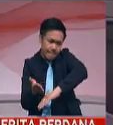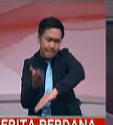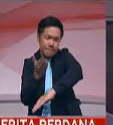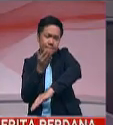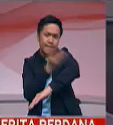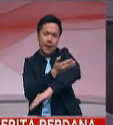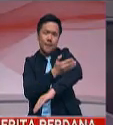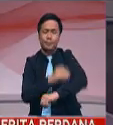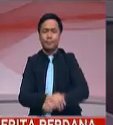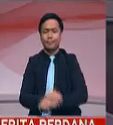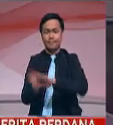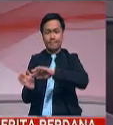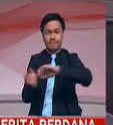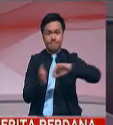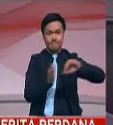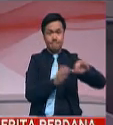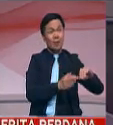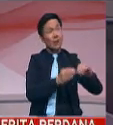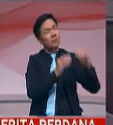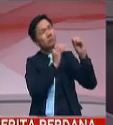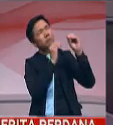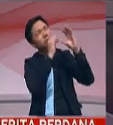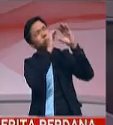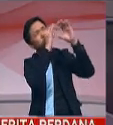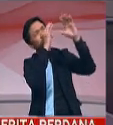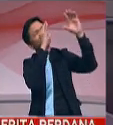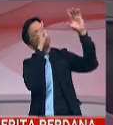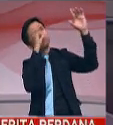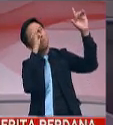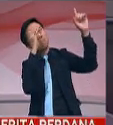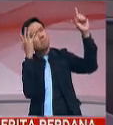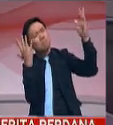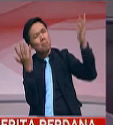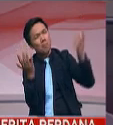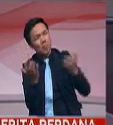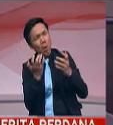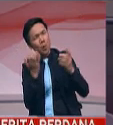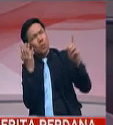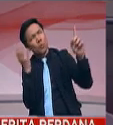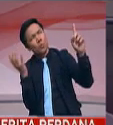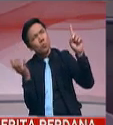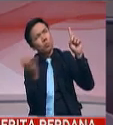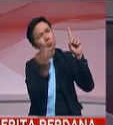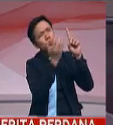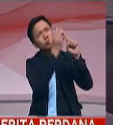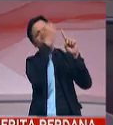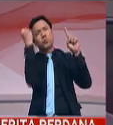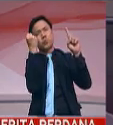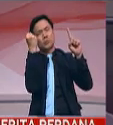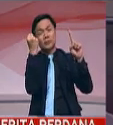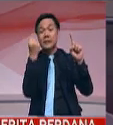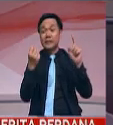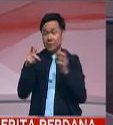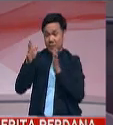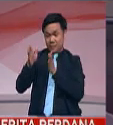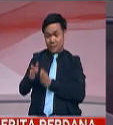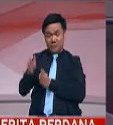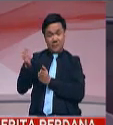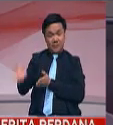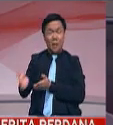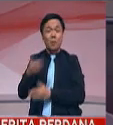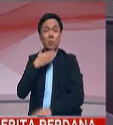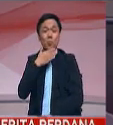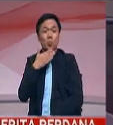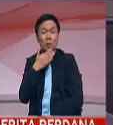menyimpan impian untuk bermain di Eropah satu hari nanti bakal menjadi pembakar semangat kepada bakat